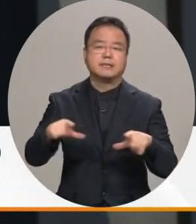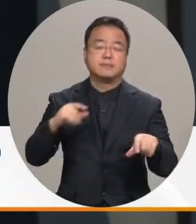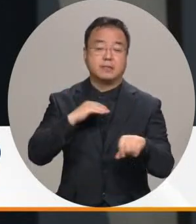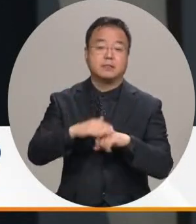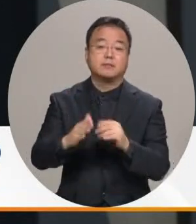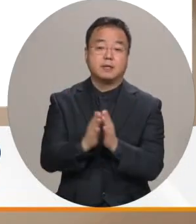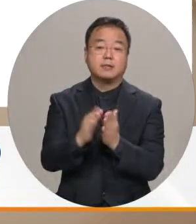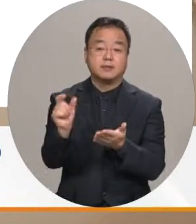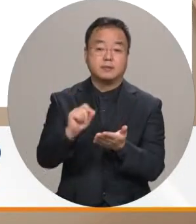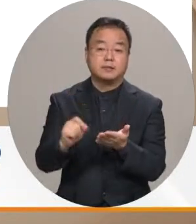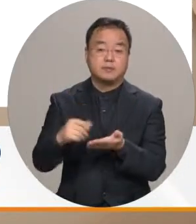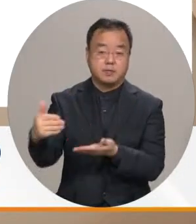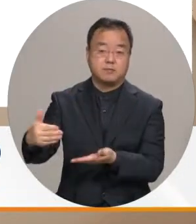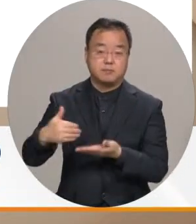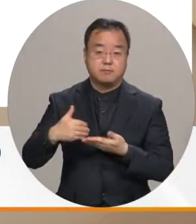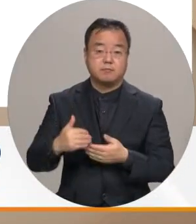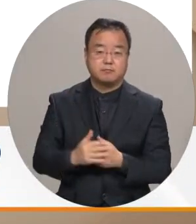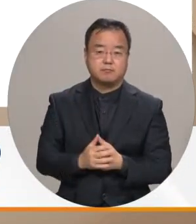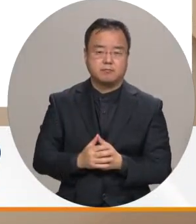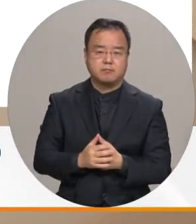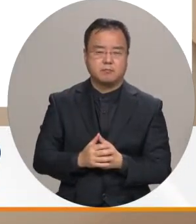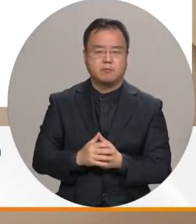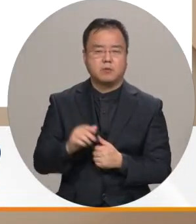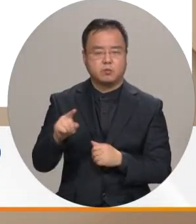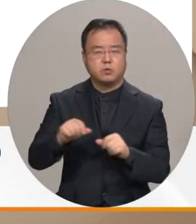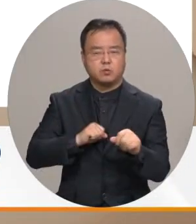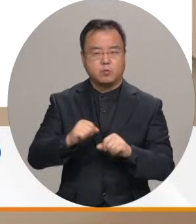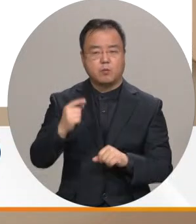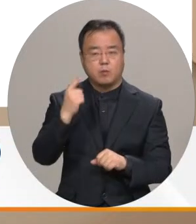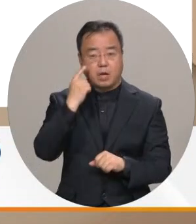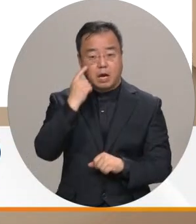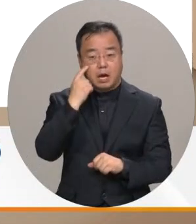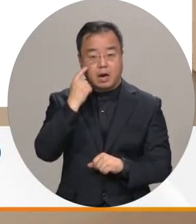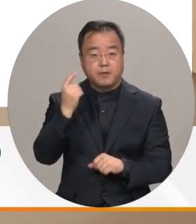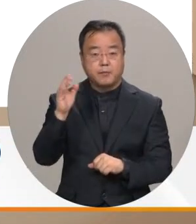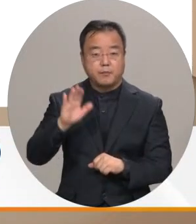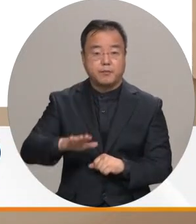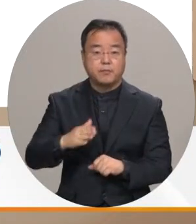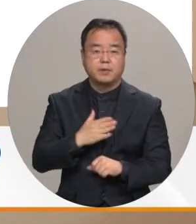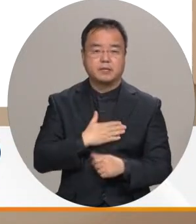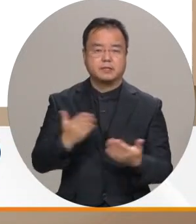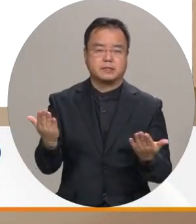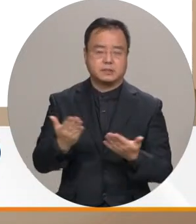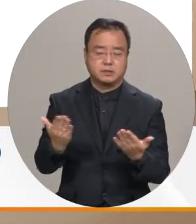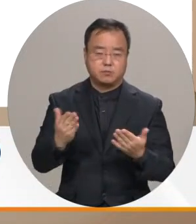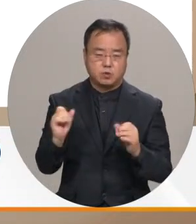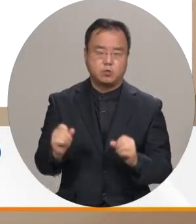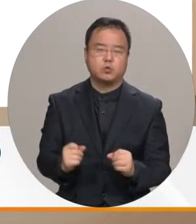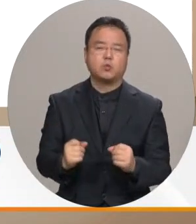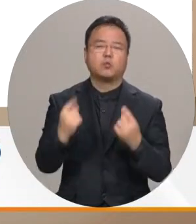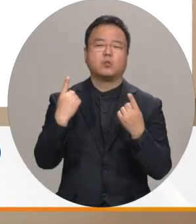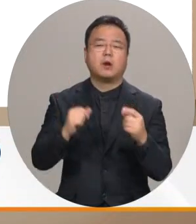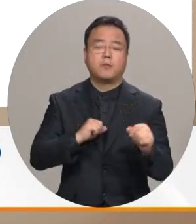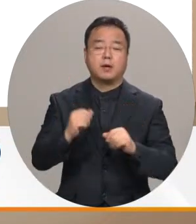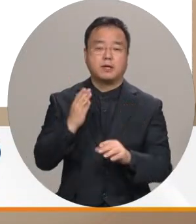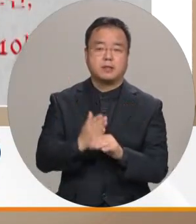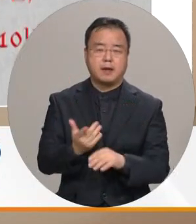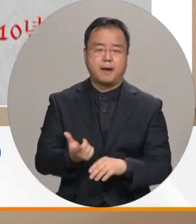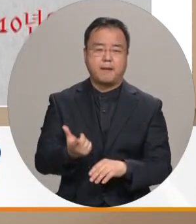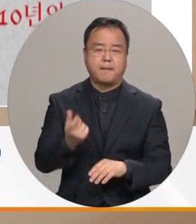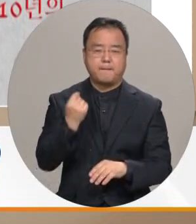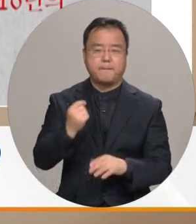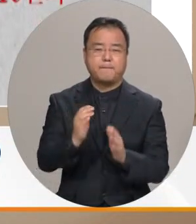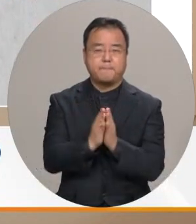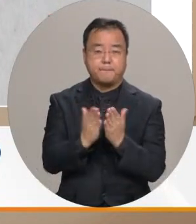써보자고 제안을 하셨고 그래서 그런 활동을 했는데 제가 이제 직업하고 병행을 하다 보니까 네. 빨리 논문을